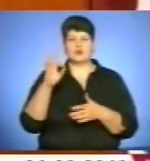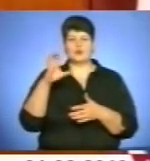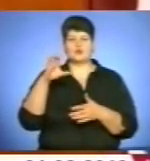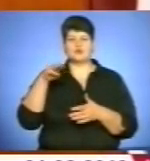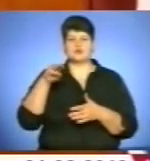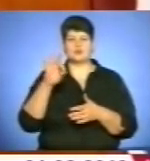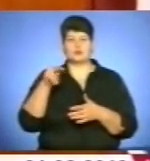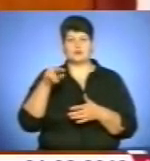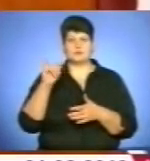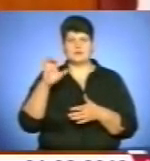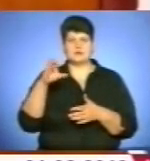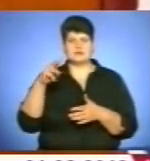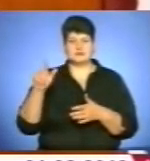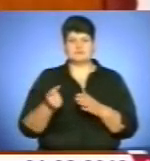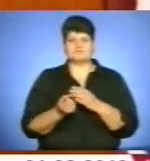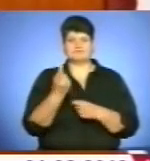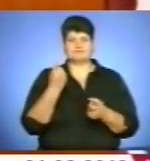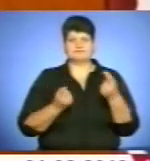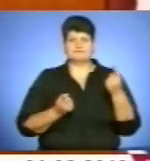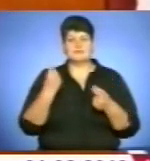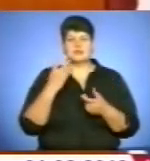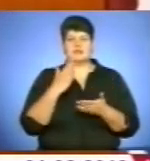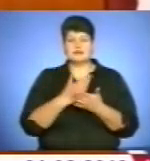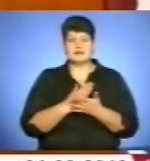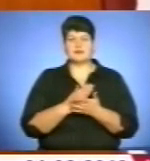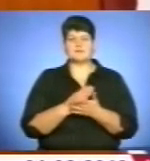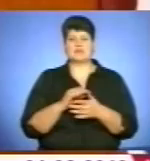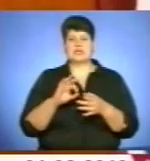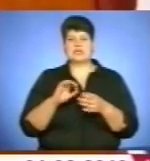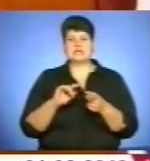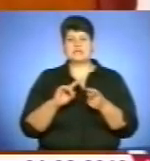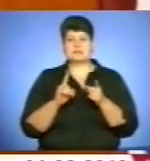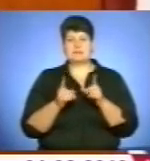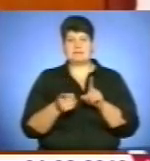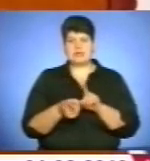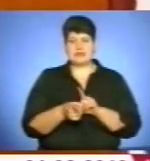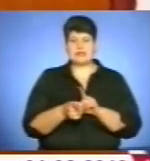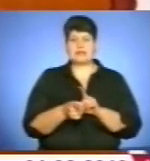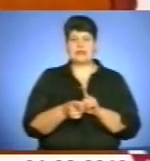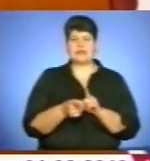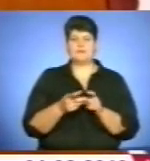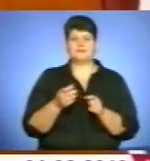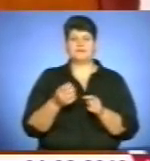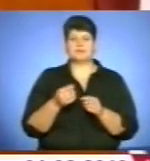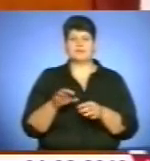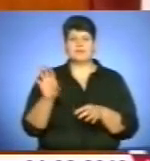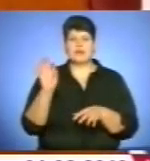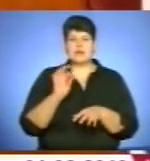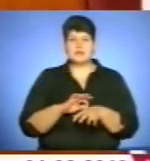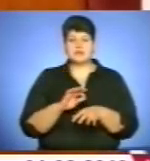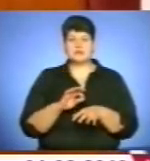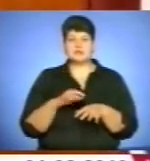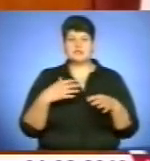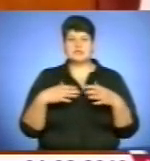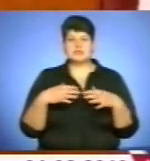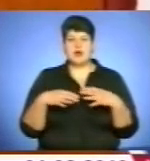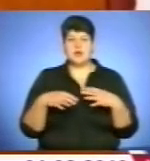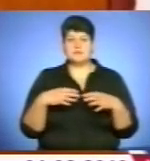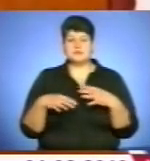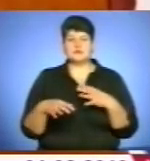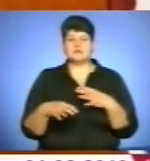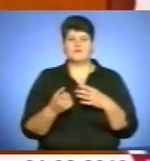коли є зміни, якісь слабість, анатомічна слабість зв'язково-м'язевого апарату,